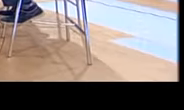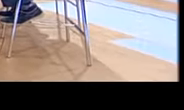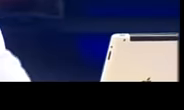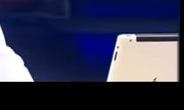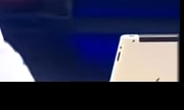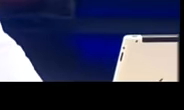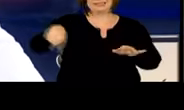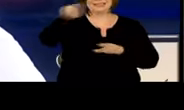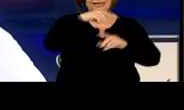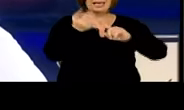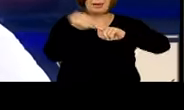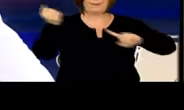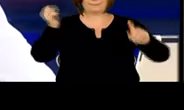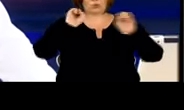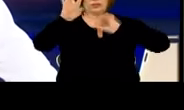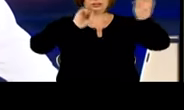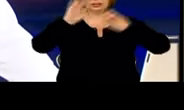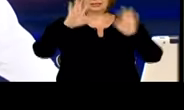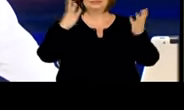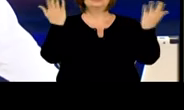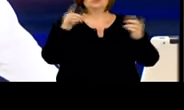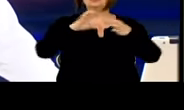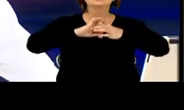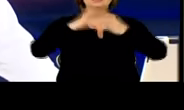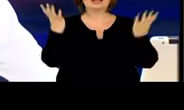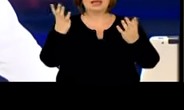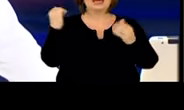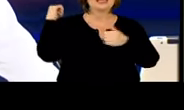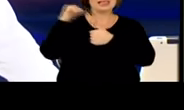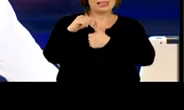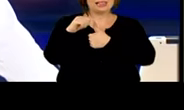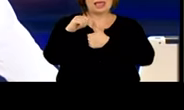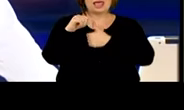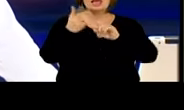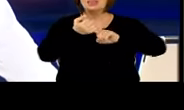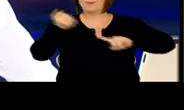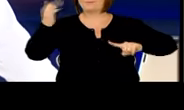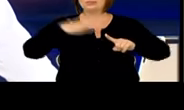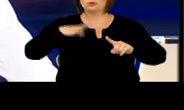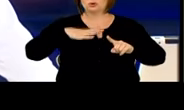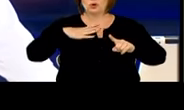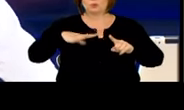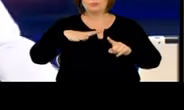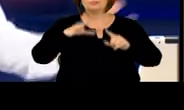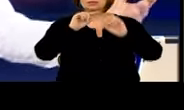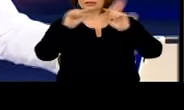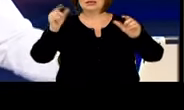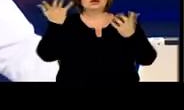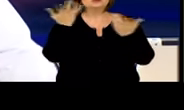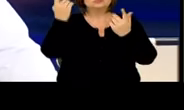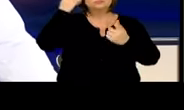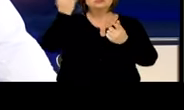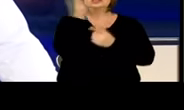Unutmayınız ki size kebap göndereceğiz. Dolayısıyla yine kebap istiyorum hashtag'i altında bize kaç kişi